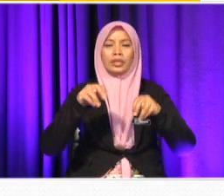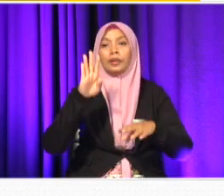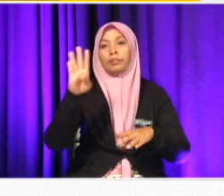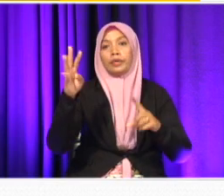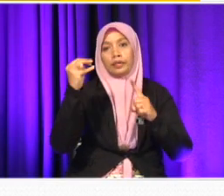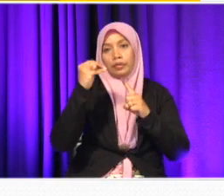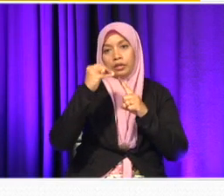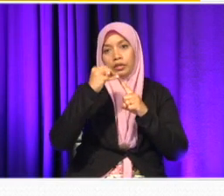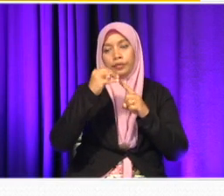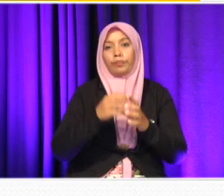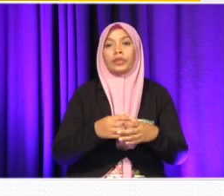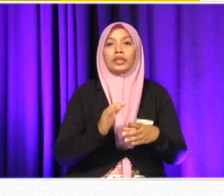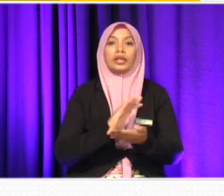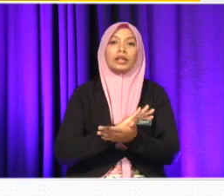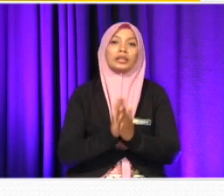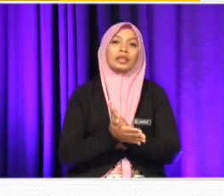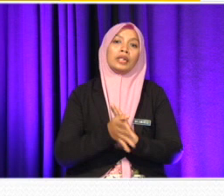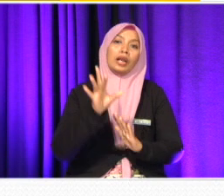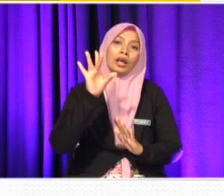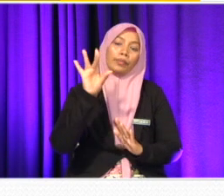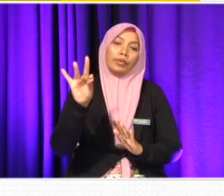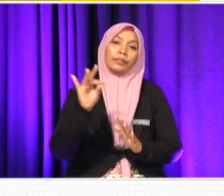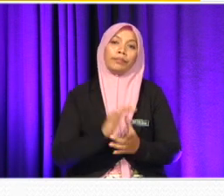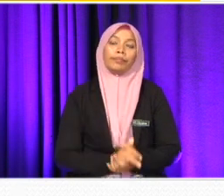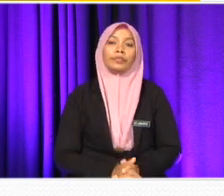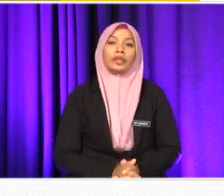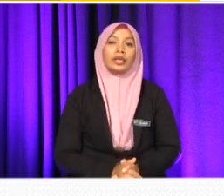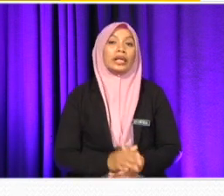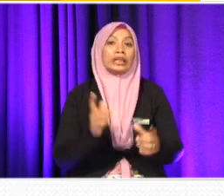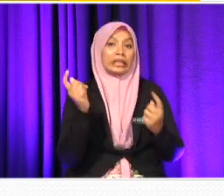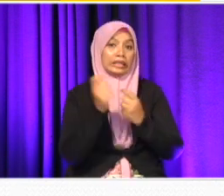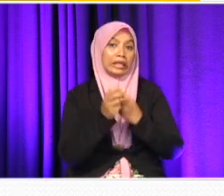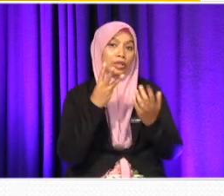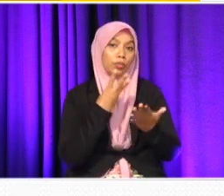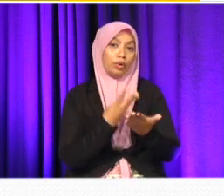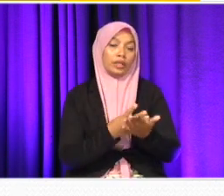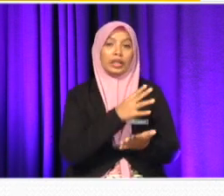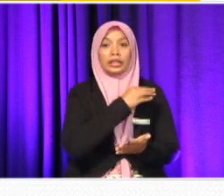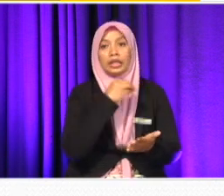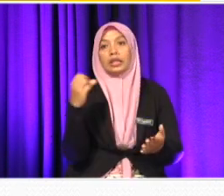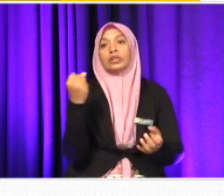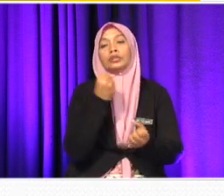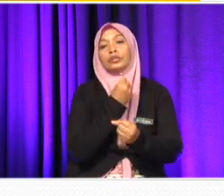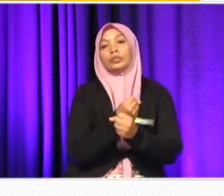markah jadi 8 nah ditambah lagi tentang keuangan dan sumber-sumber